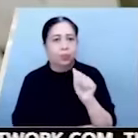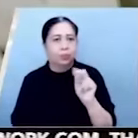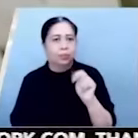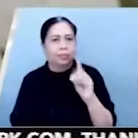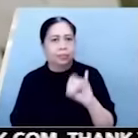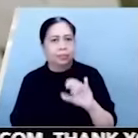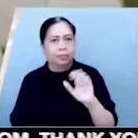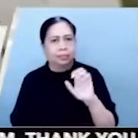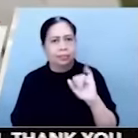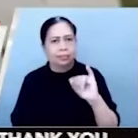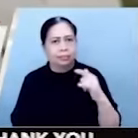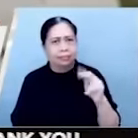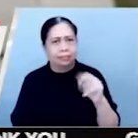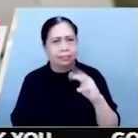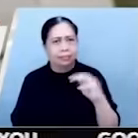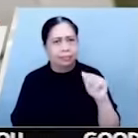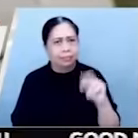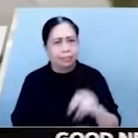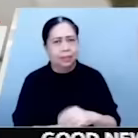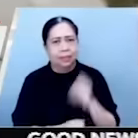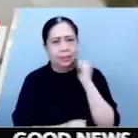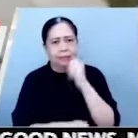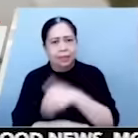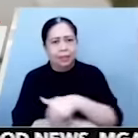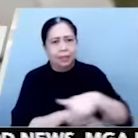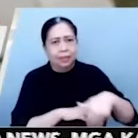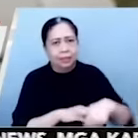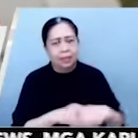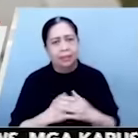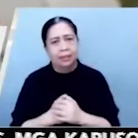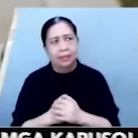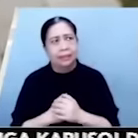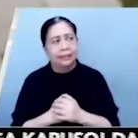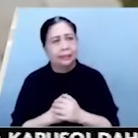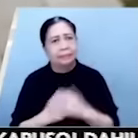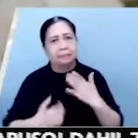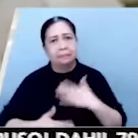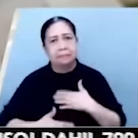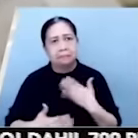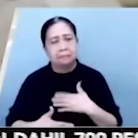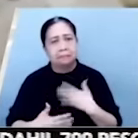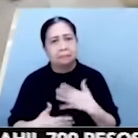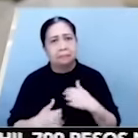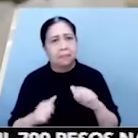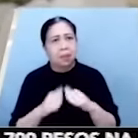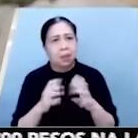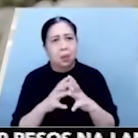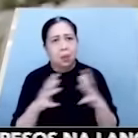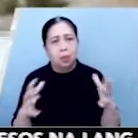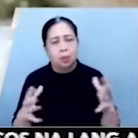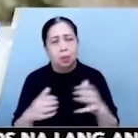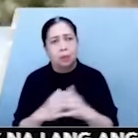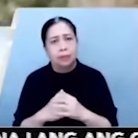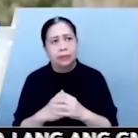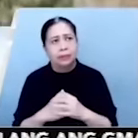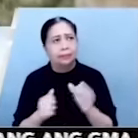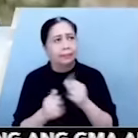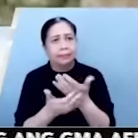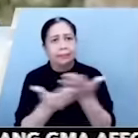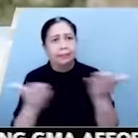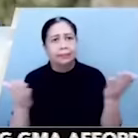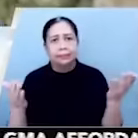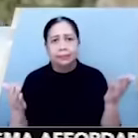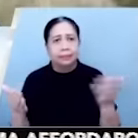Every night it warms my heart to know how much everybody loved